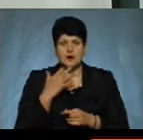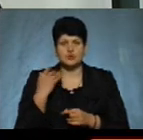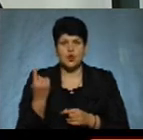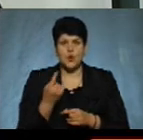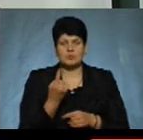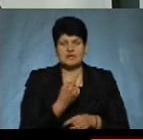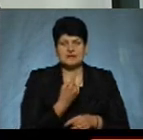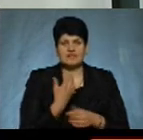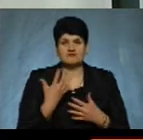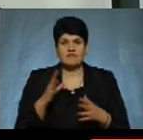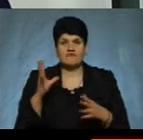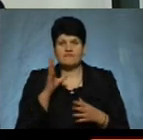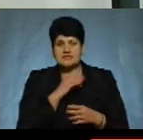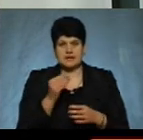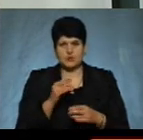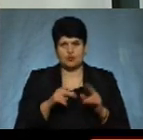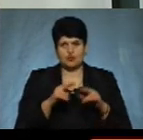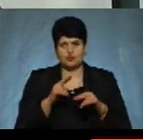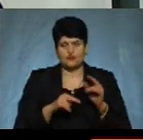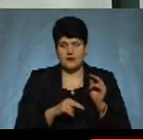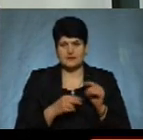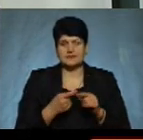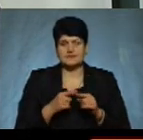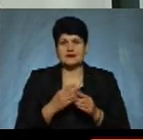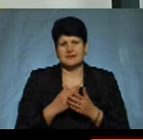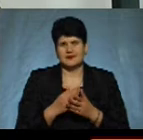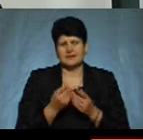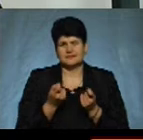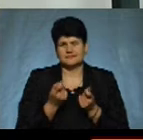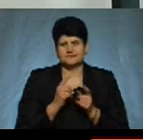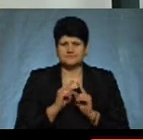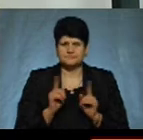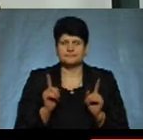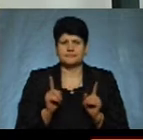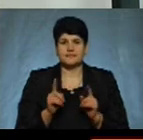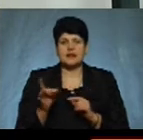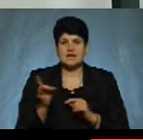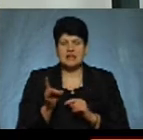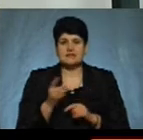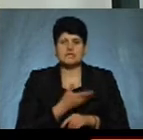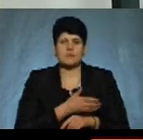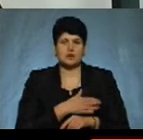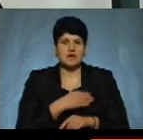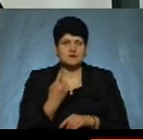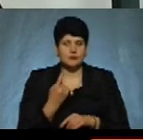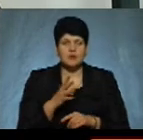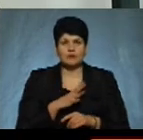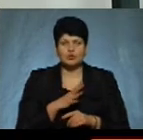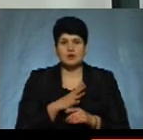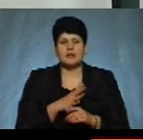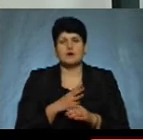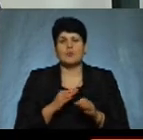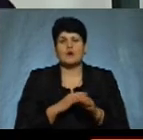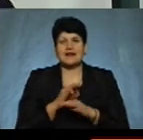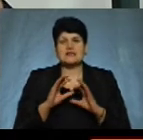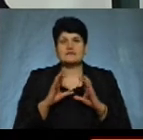вже встигло побудувати, це є деякі нюанси, тому що, наприклад, там Рівненська, Полтавська область, вони були в проєкті Світового банку, і